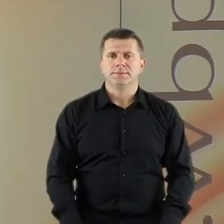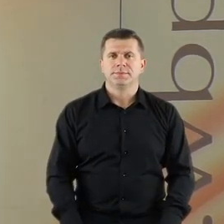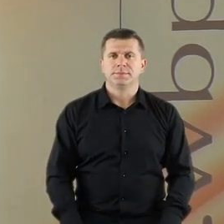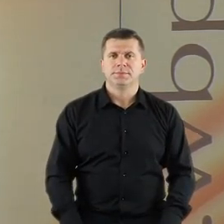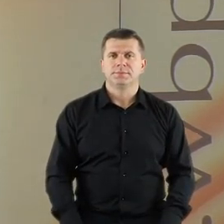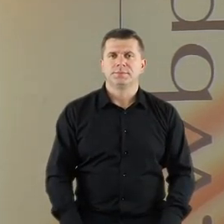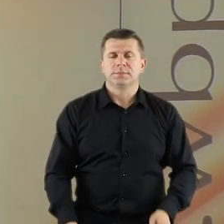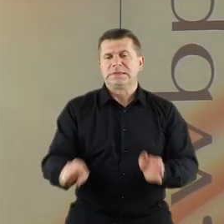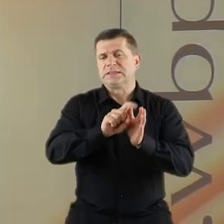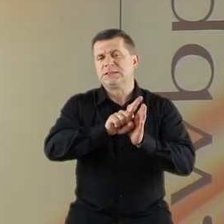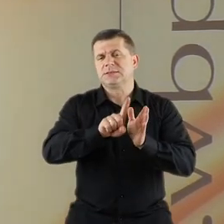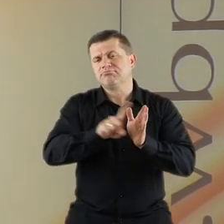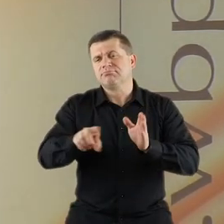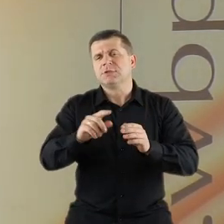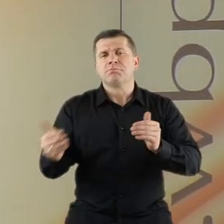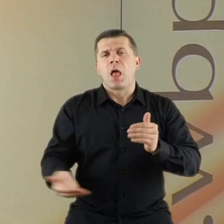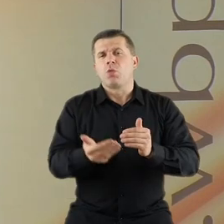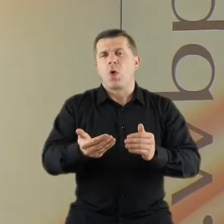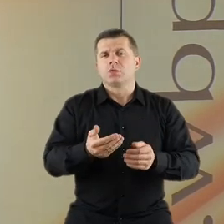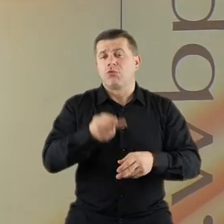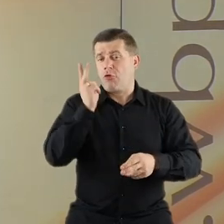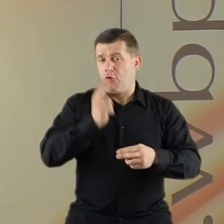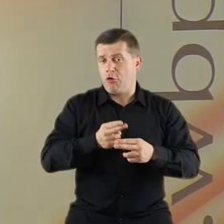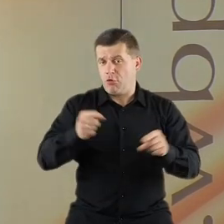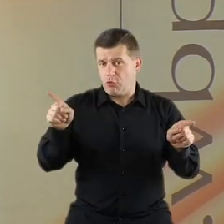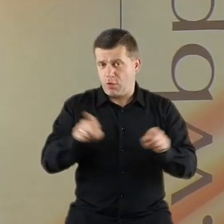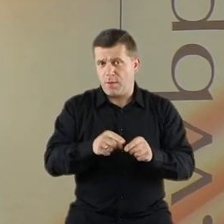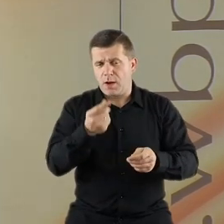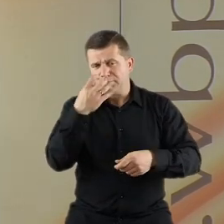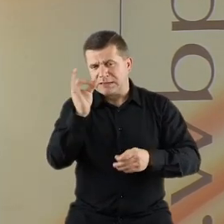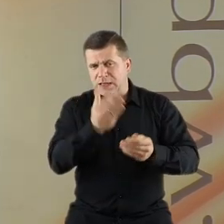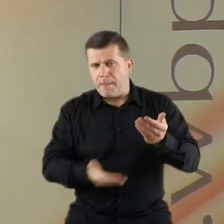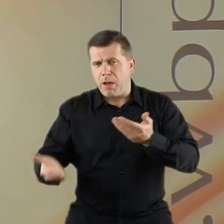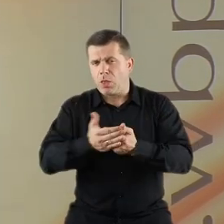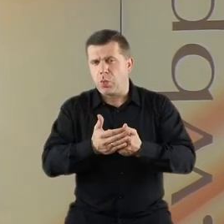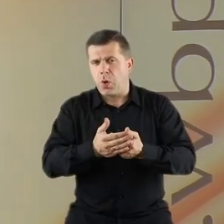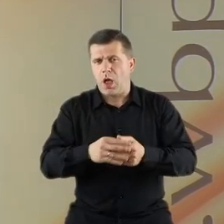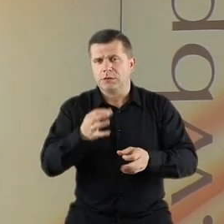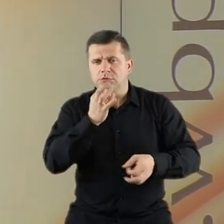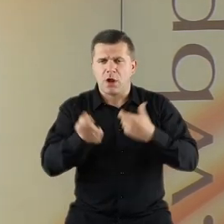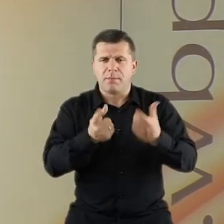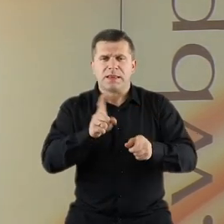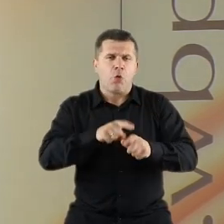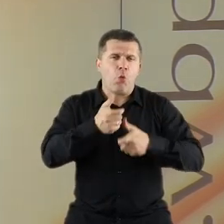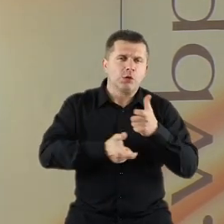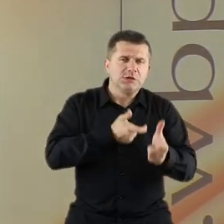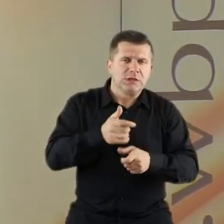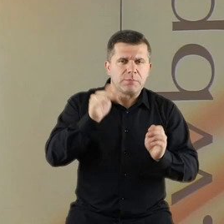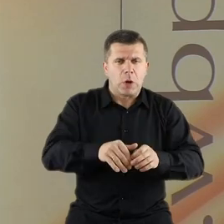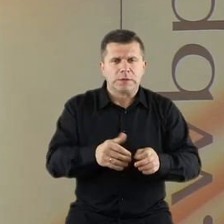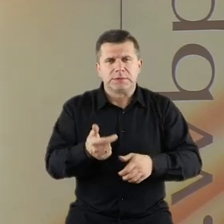z podłożenia a więc chorobę można również podłożyć też jest rodzaj uczynku